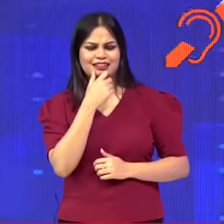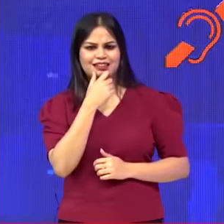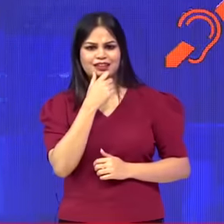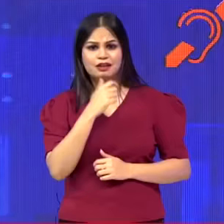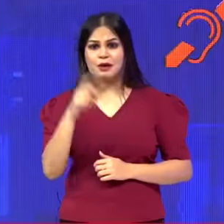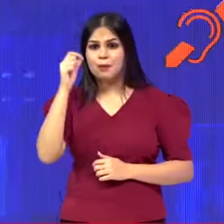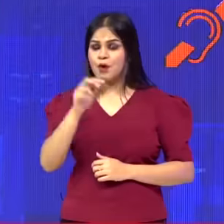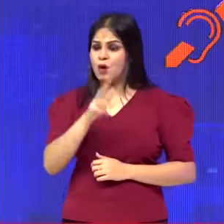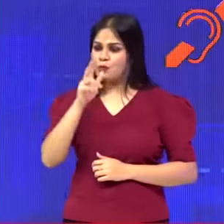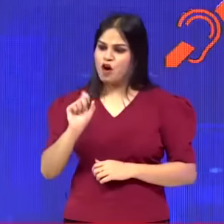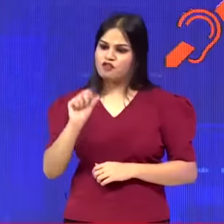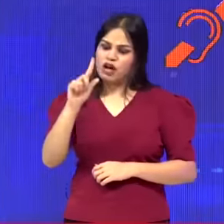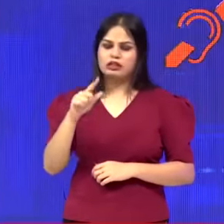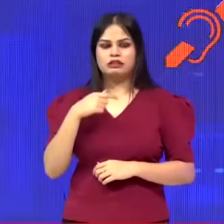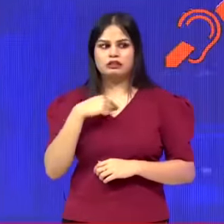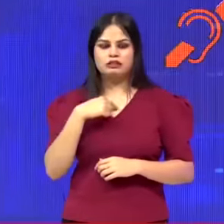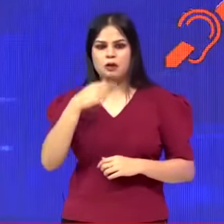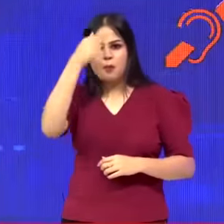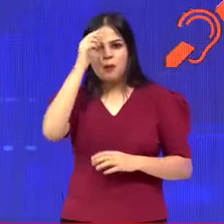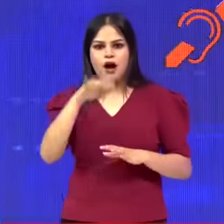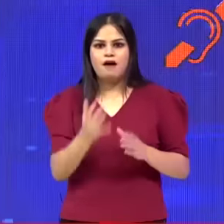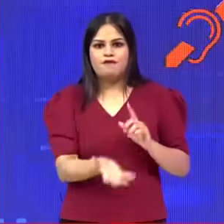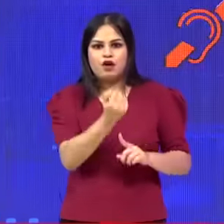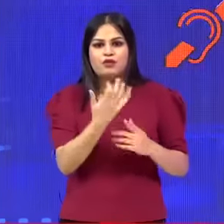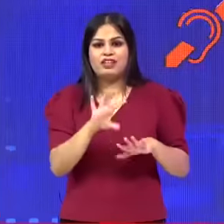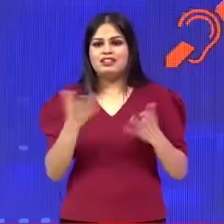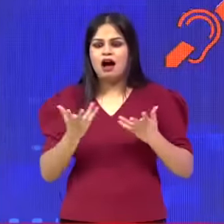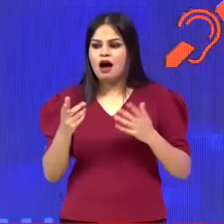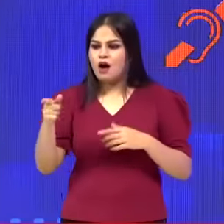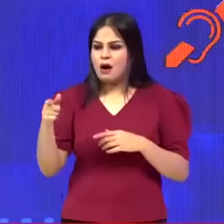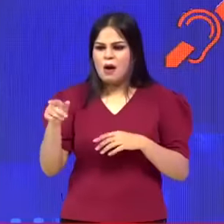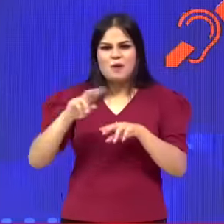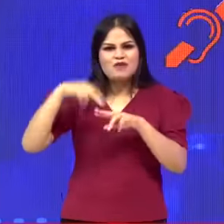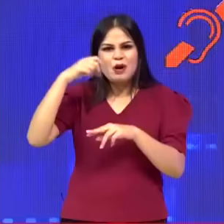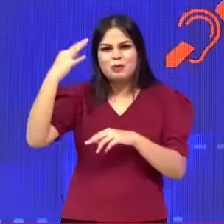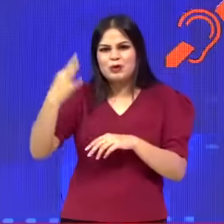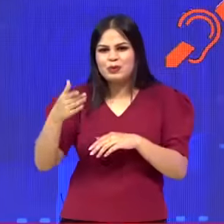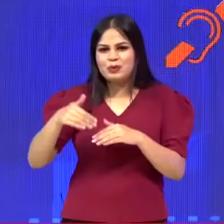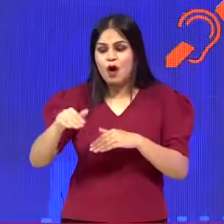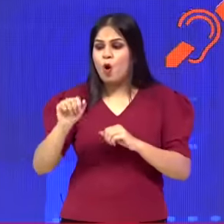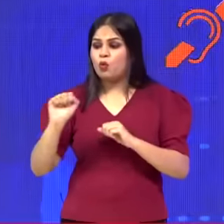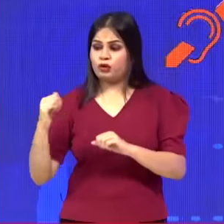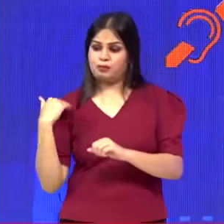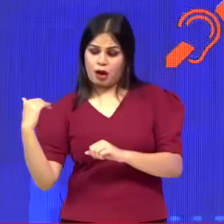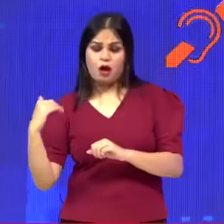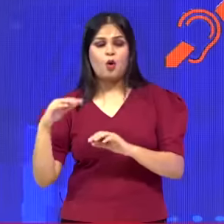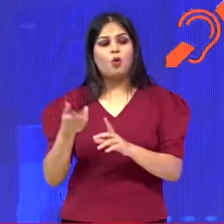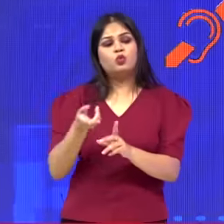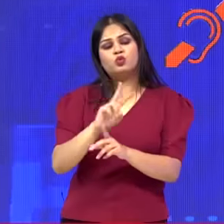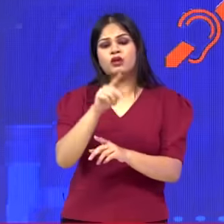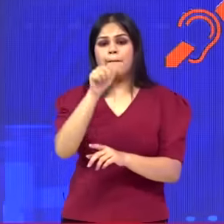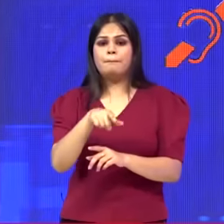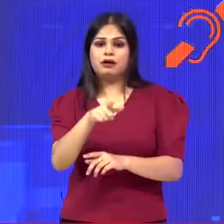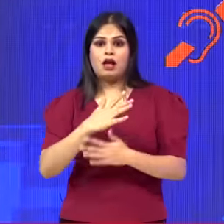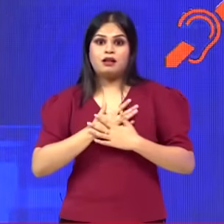सलमान, पहली शिकायत आई है किसी का भाई किसी के जान के सेट से। आपने जो एक्ट्रेसेस वहां काम